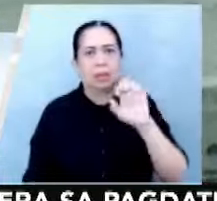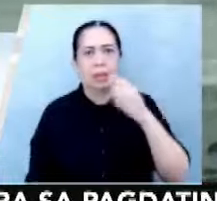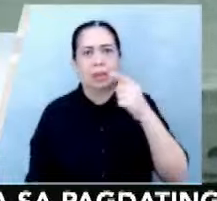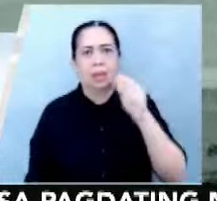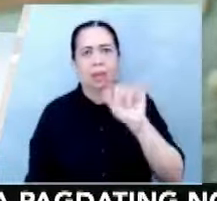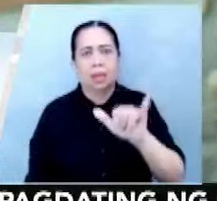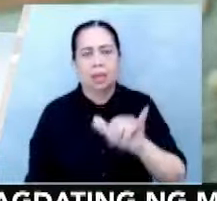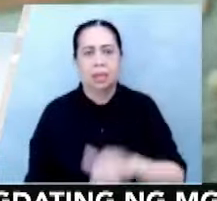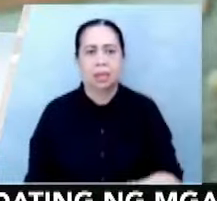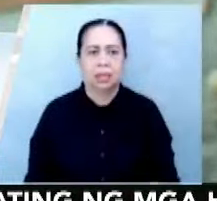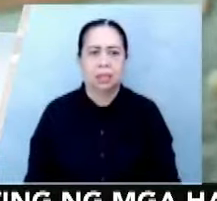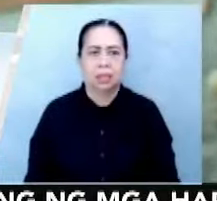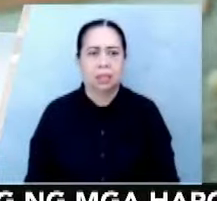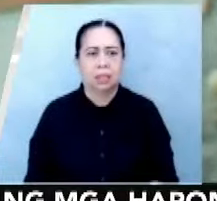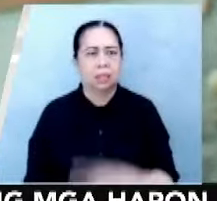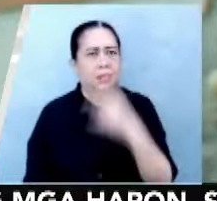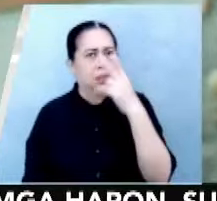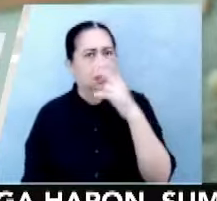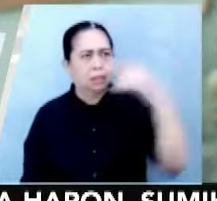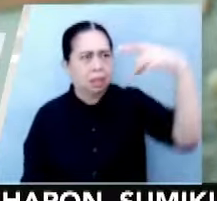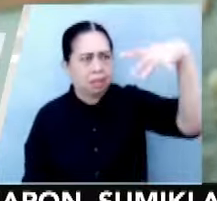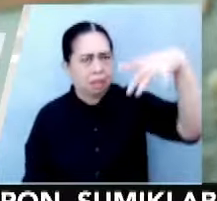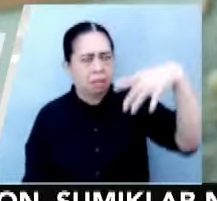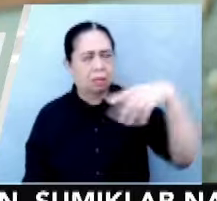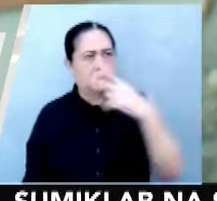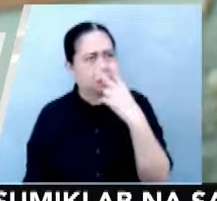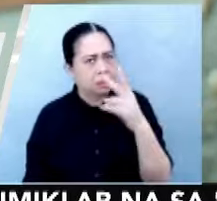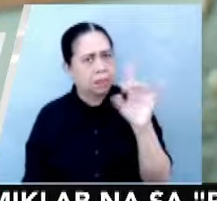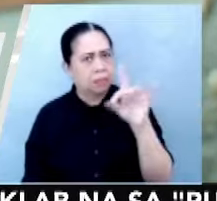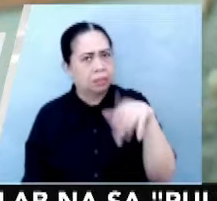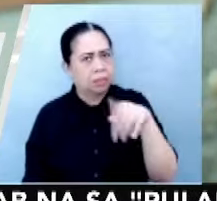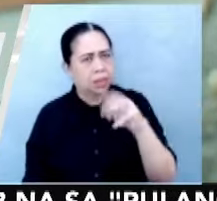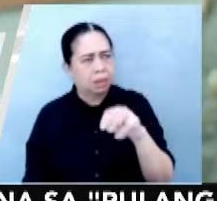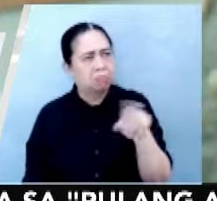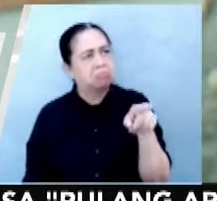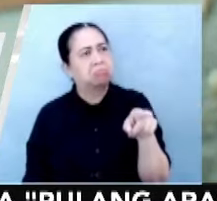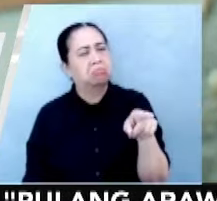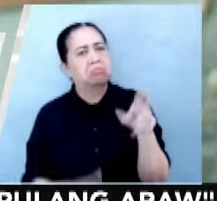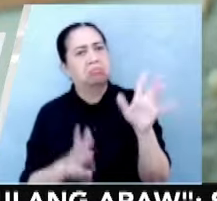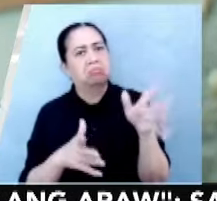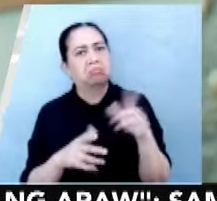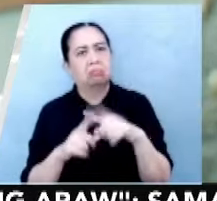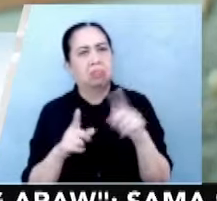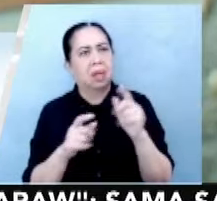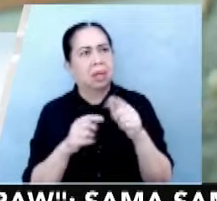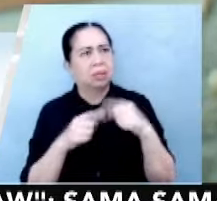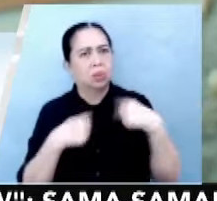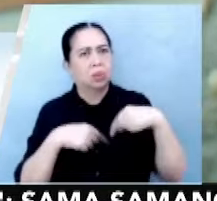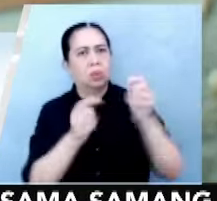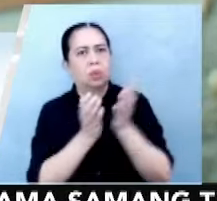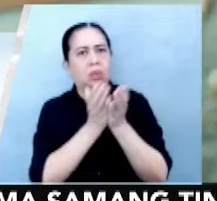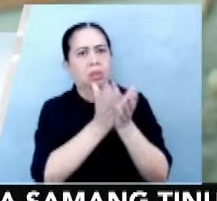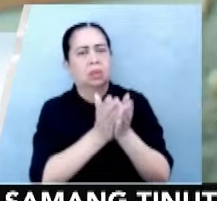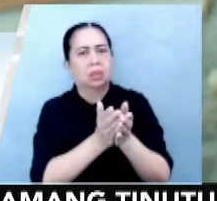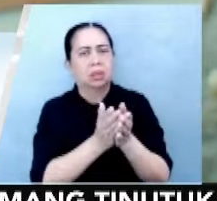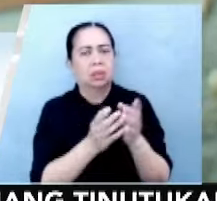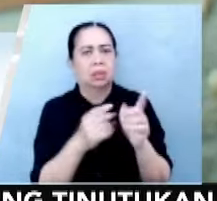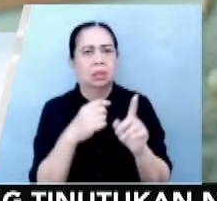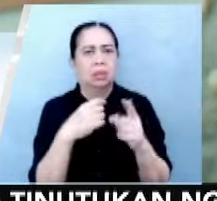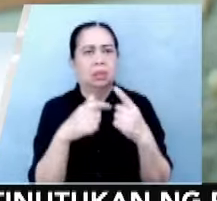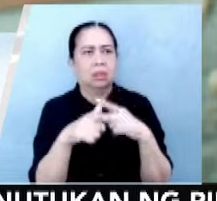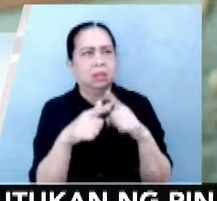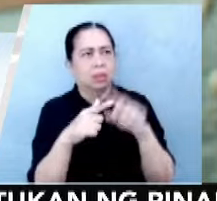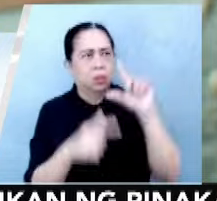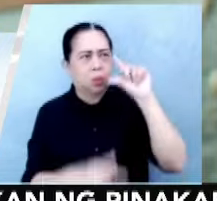ilaw, nakikita namin mga alas 8 po. Kuha na lang ng ilaw yung liwalag niya, pero palayo na po siya. Tapos palita po na palit ng ilaw